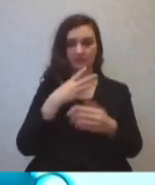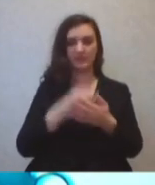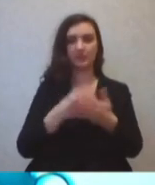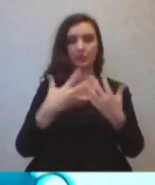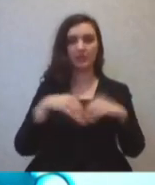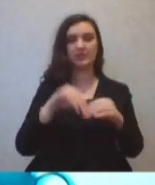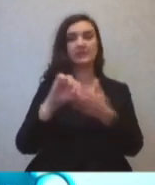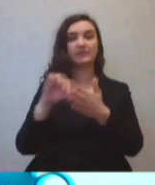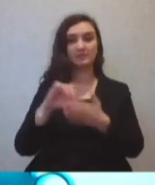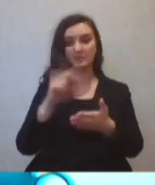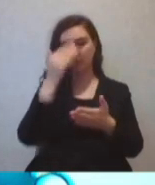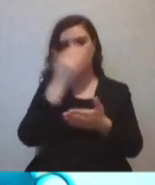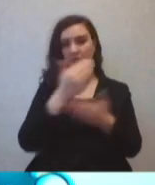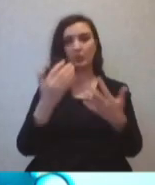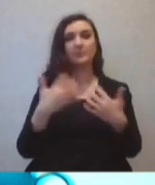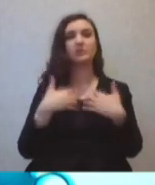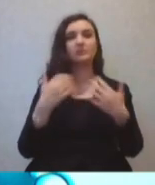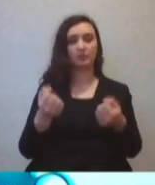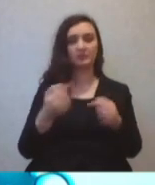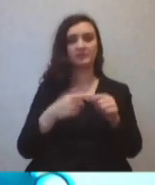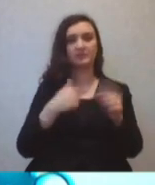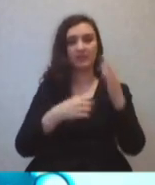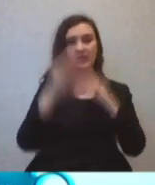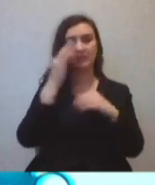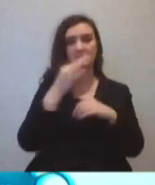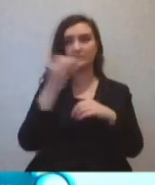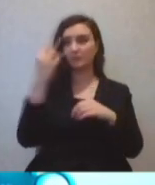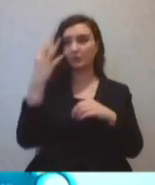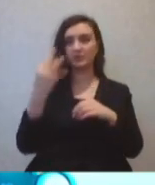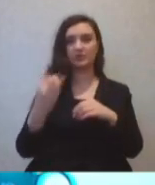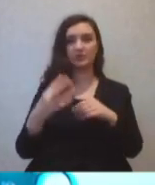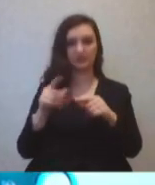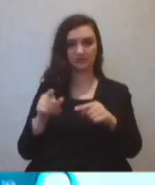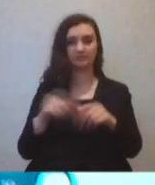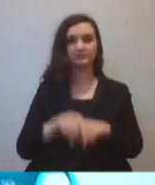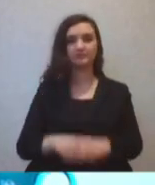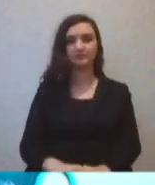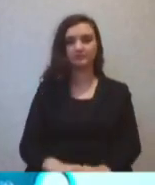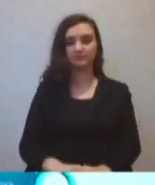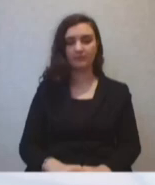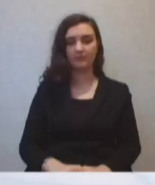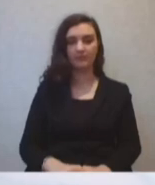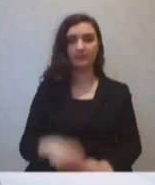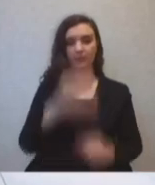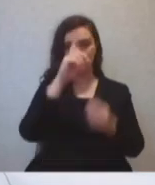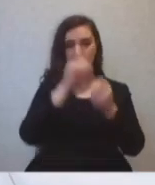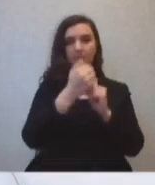ოჯახის წევრების და საზოგადოების ჯანმრთელობისათვის. მე გაგახსენებ ჩუქნიშანს, რომელიც თქვენ